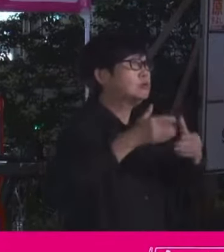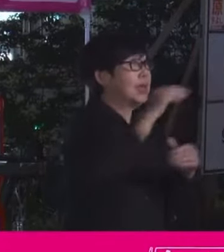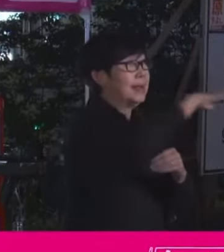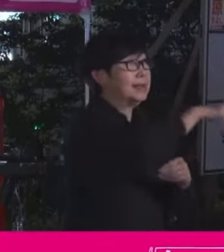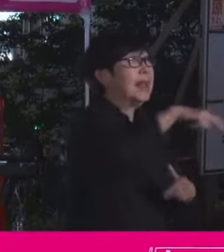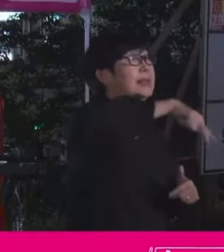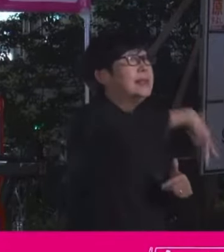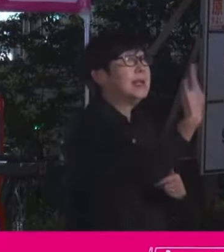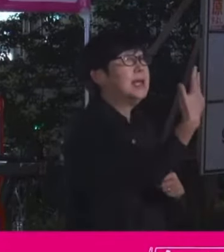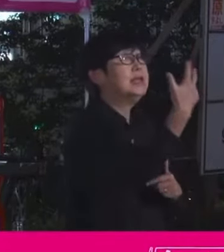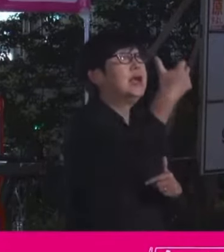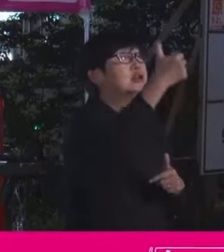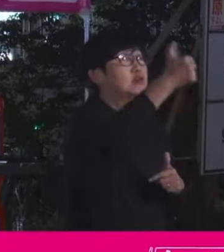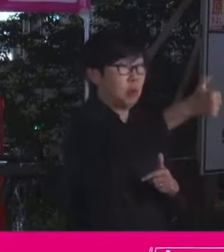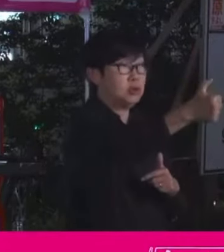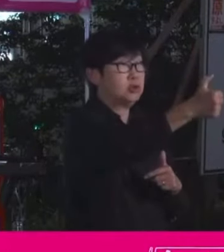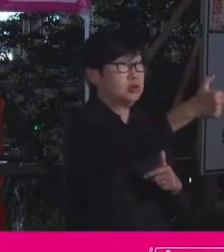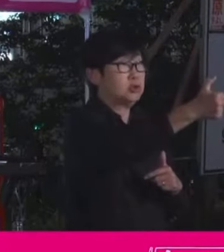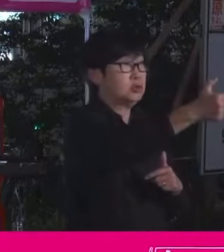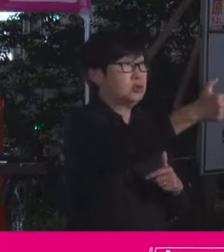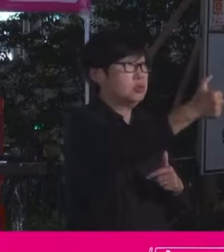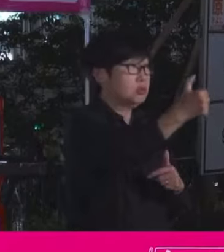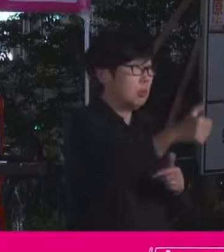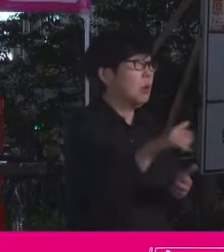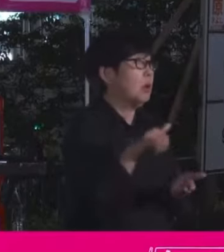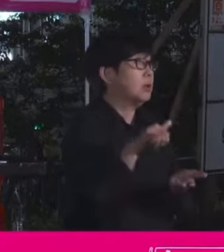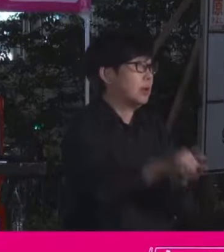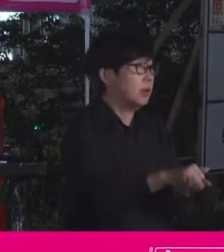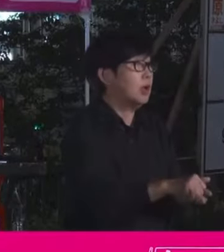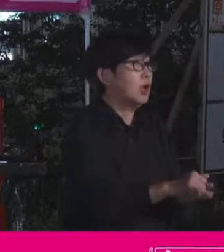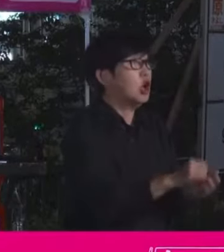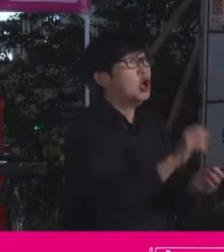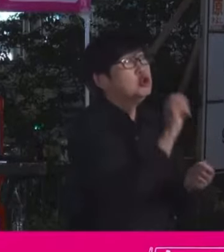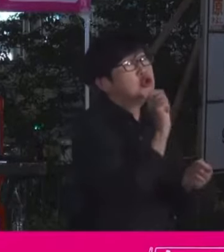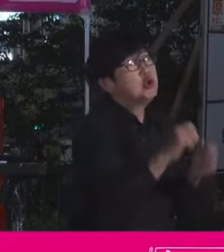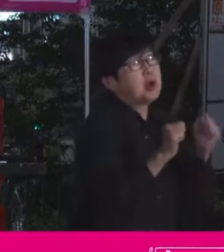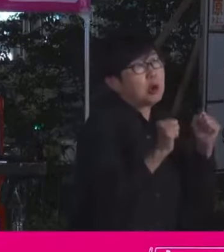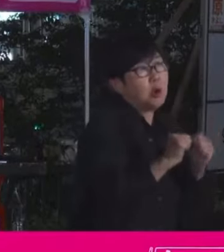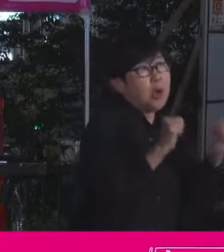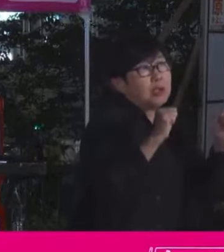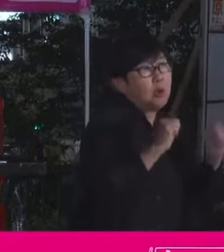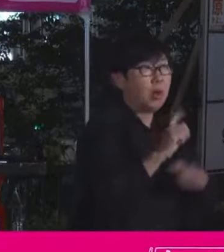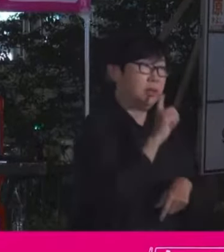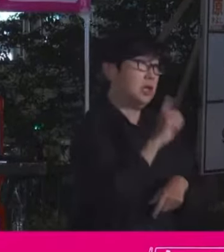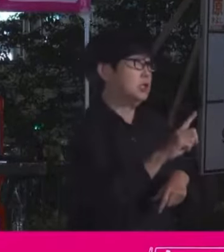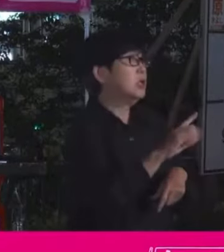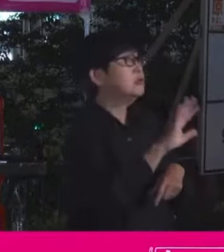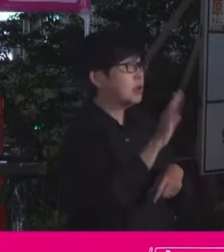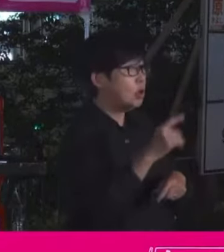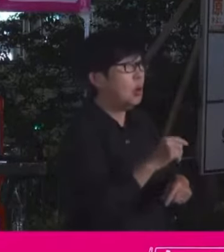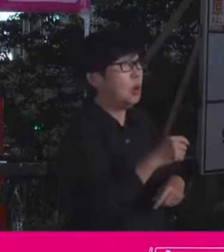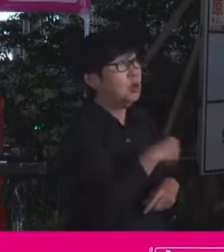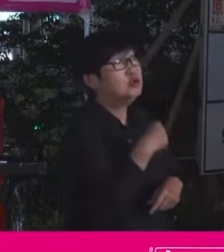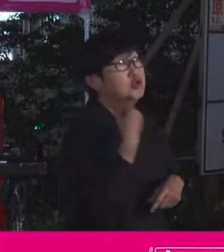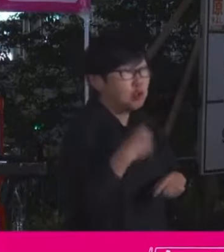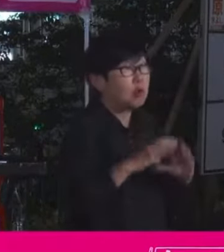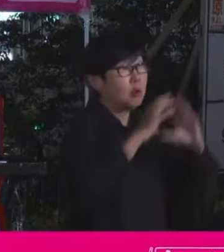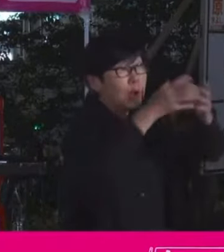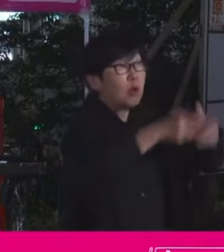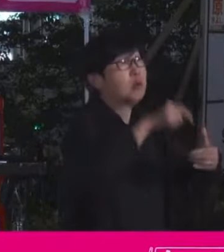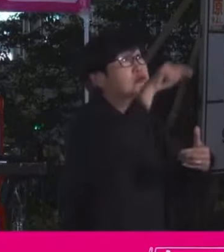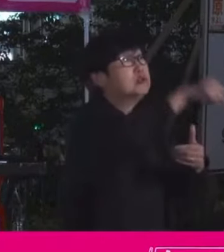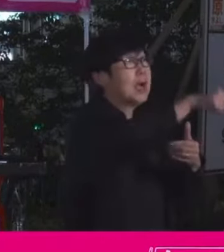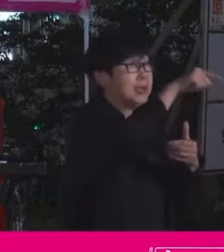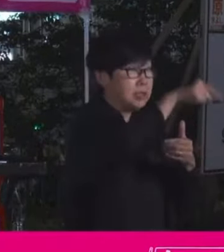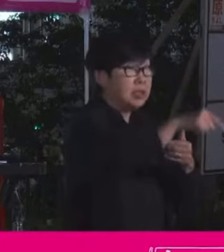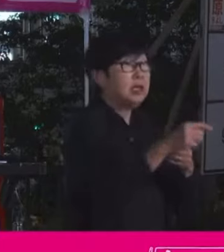750です。今中国の脅威って言ってますけど、中国は国外にど